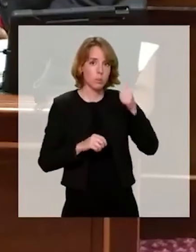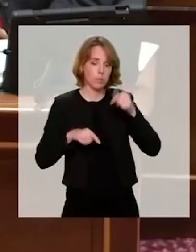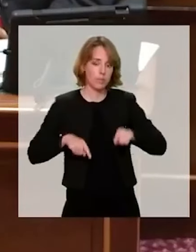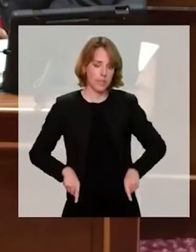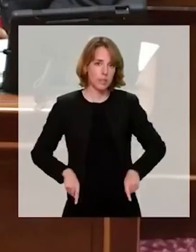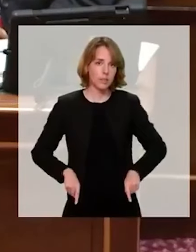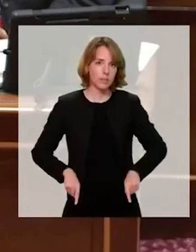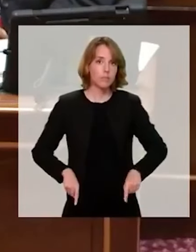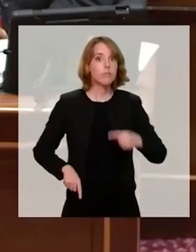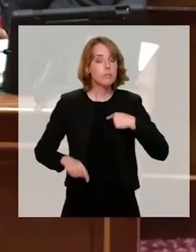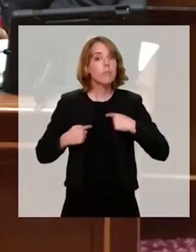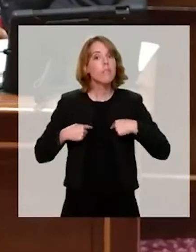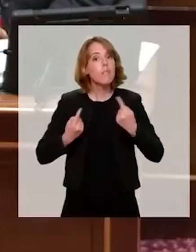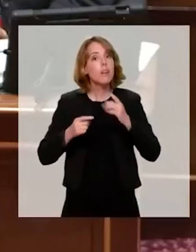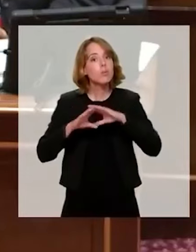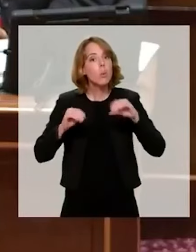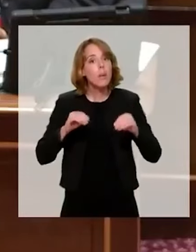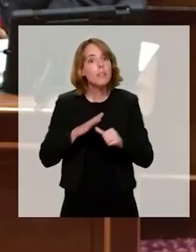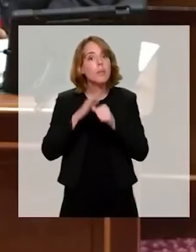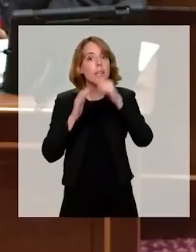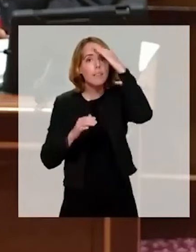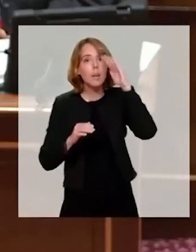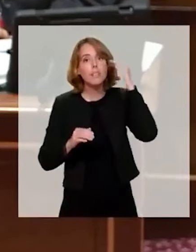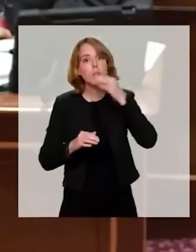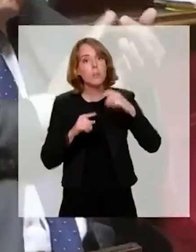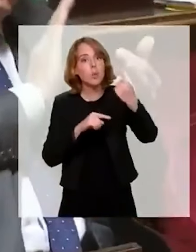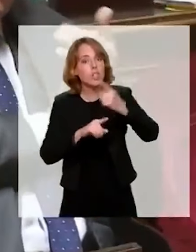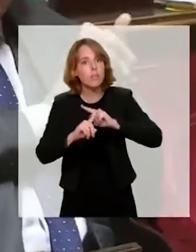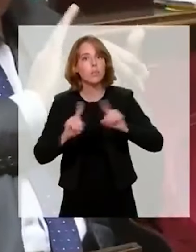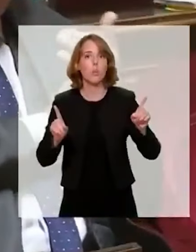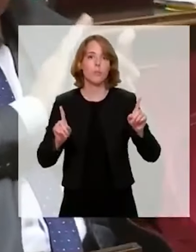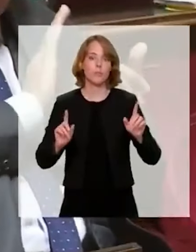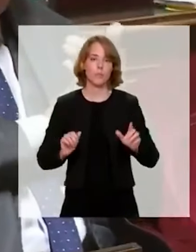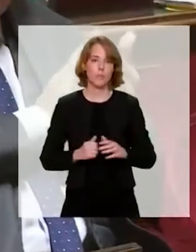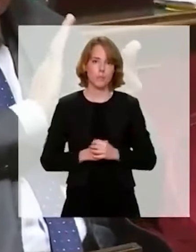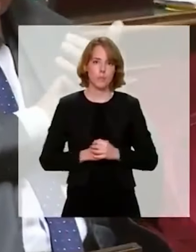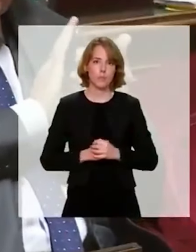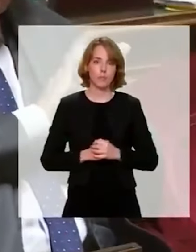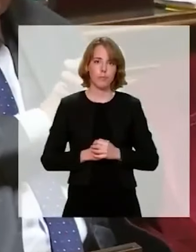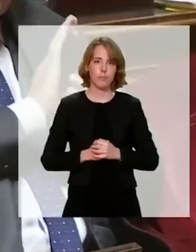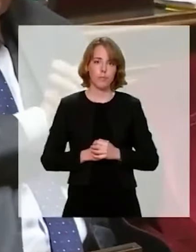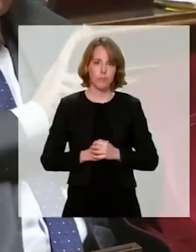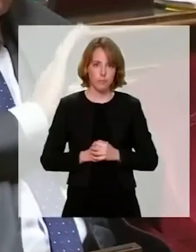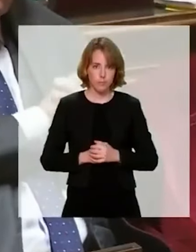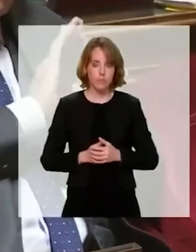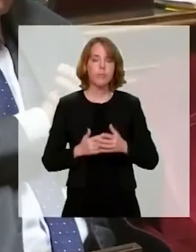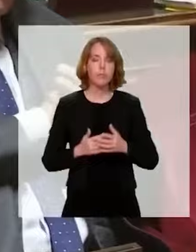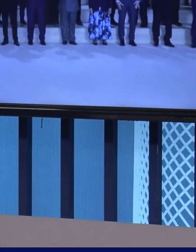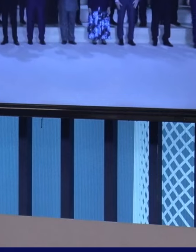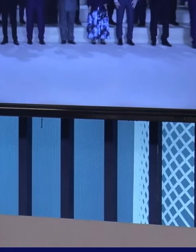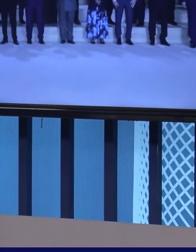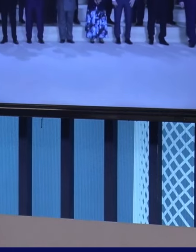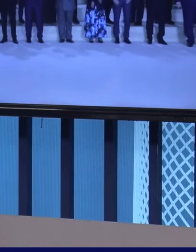ու վարչապետի հետ հաջորդ չափած ես չեմ մեկնի Բաքու։ Je veux également vous assurer.